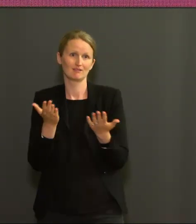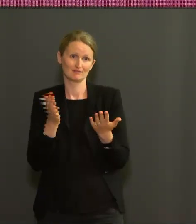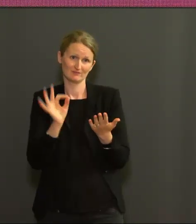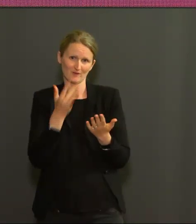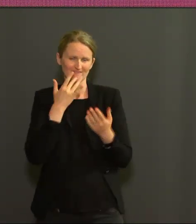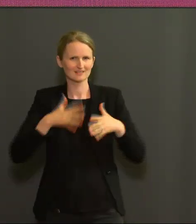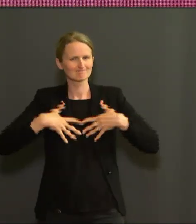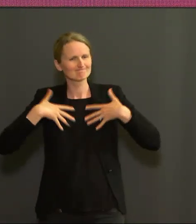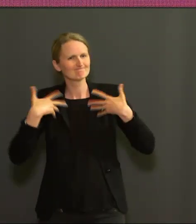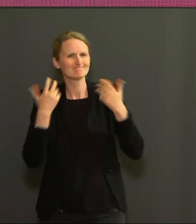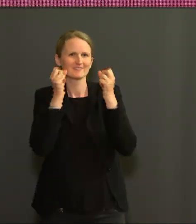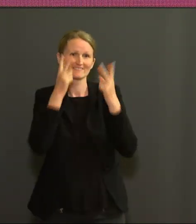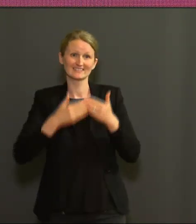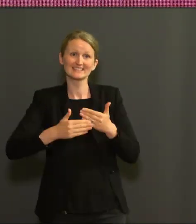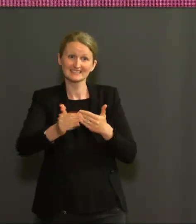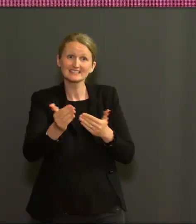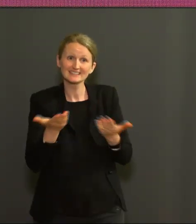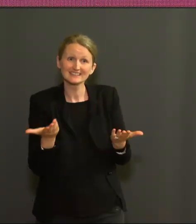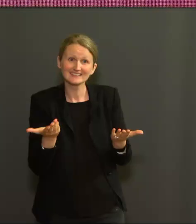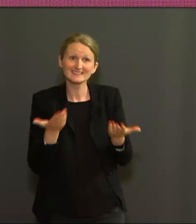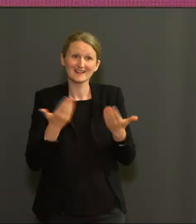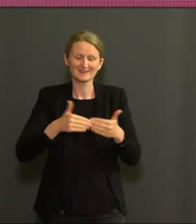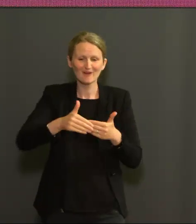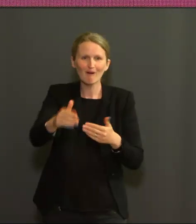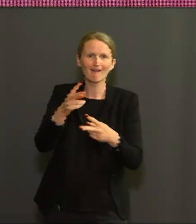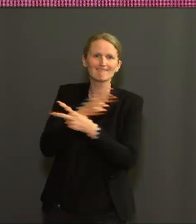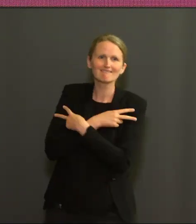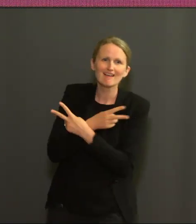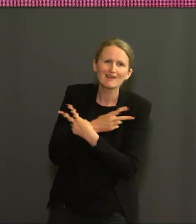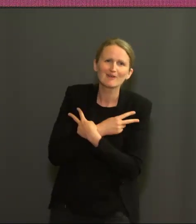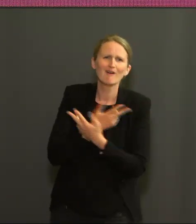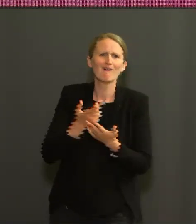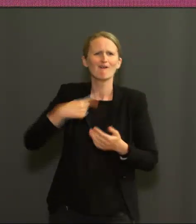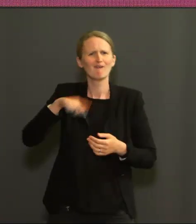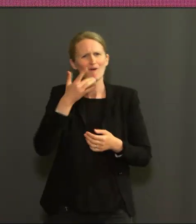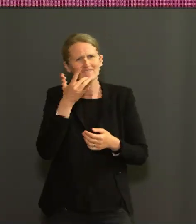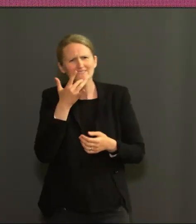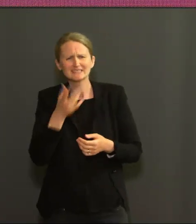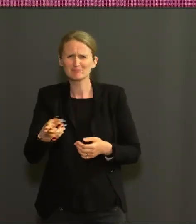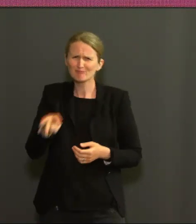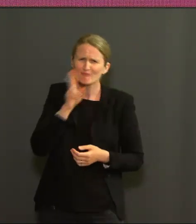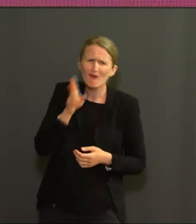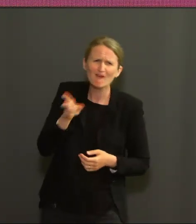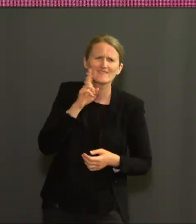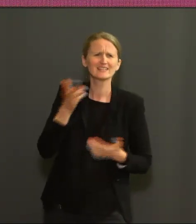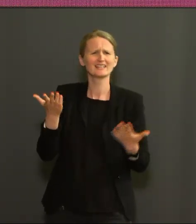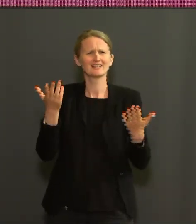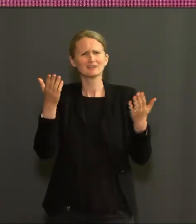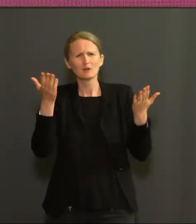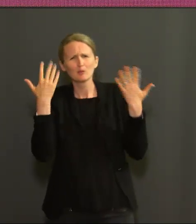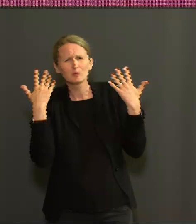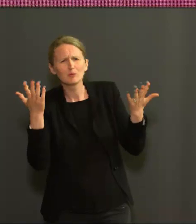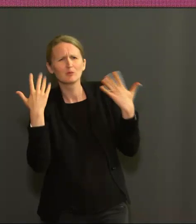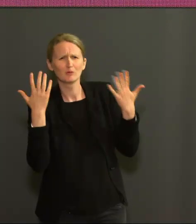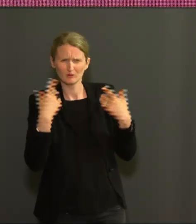nous vous souhaitons d'en profiter pleinement. Nous les avons toutes et tous amplement méritées. Je vous